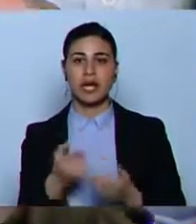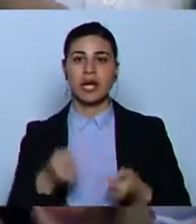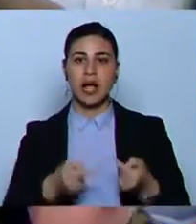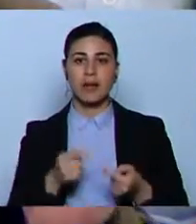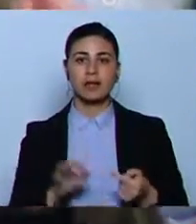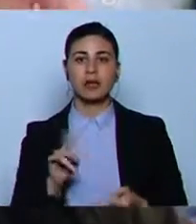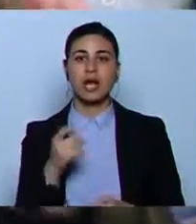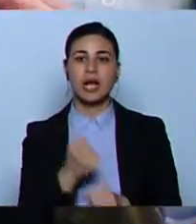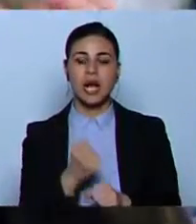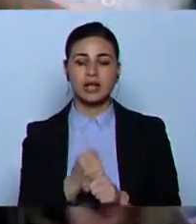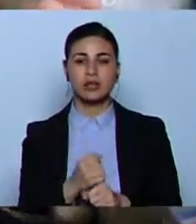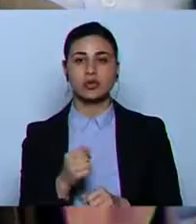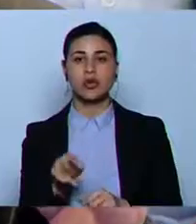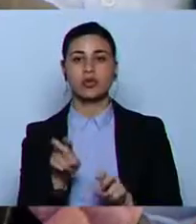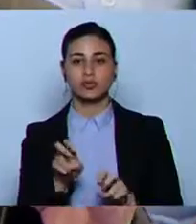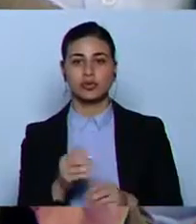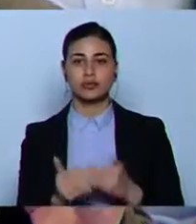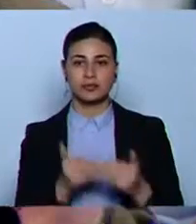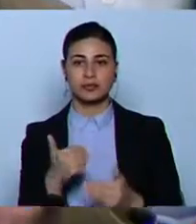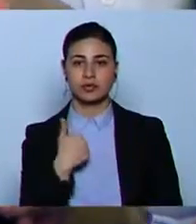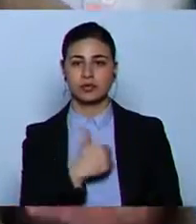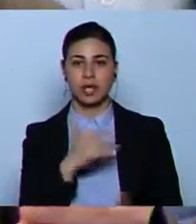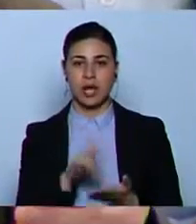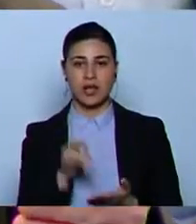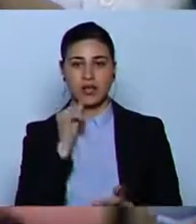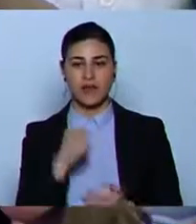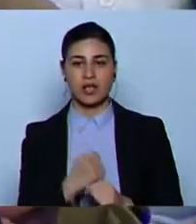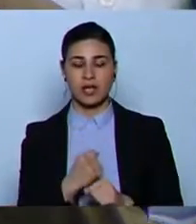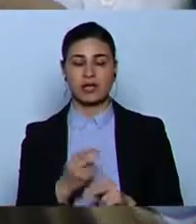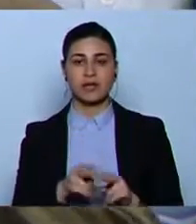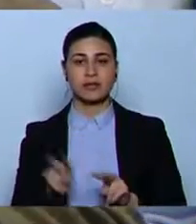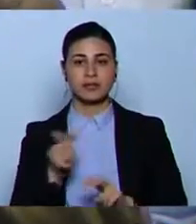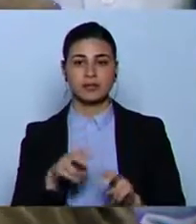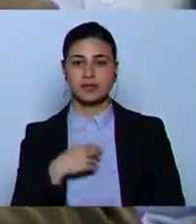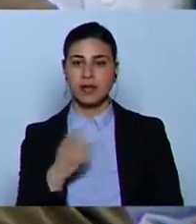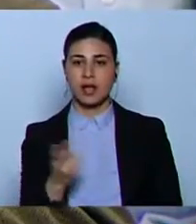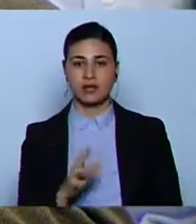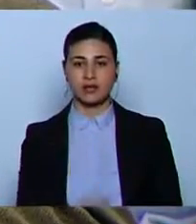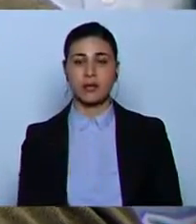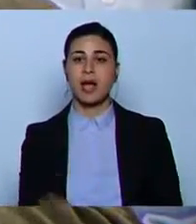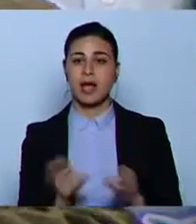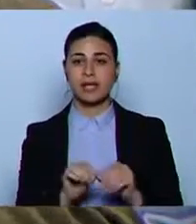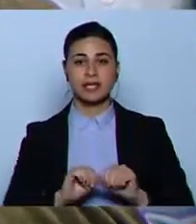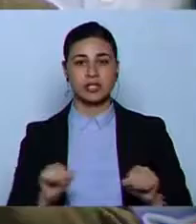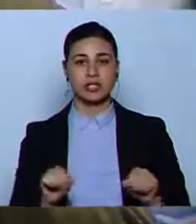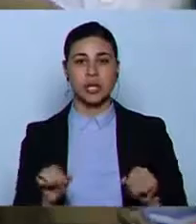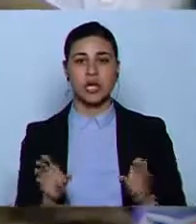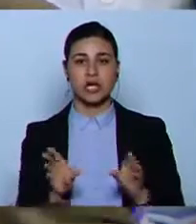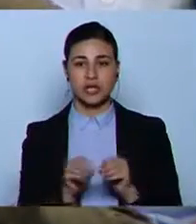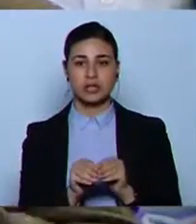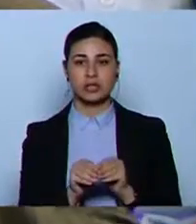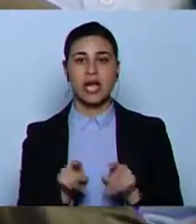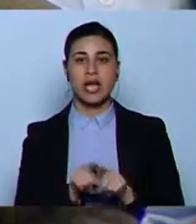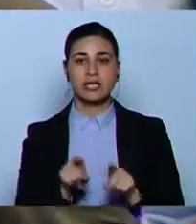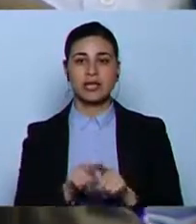კამათი იმაზე რა გაეკეთებინა და რითი წაეწიათ ქალაქი წინ. აი ამაში უნდა ვეძებოთ და არა ეს იმიტომ რომ ერთად არ შეიძლება ერთობლივი